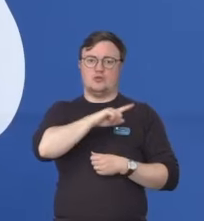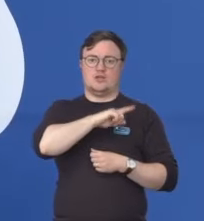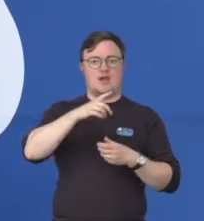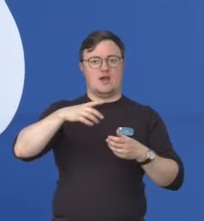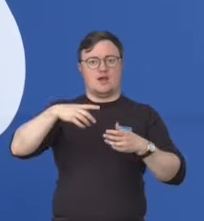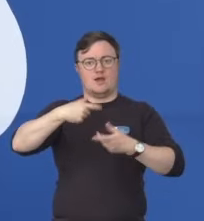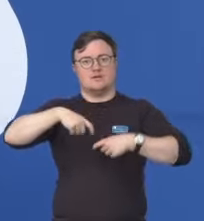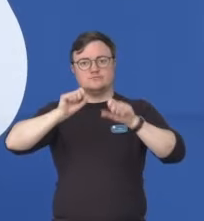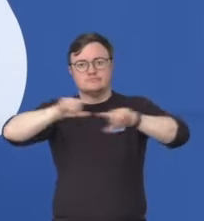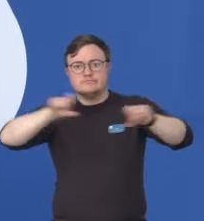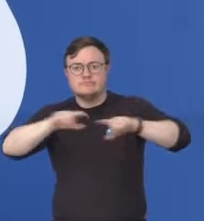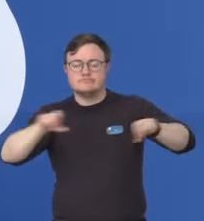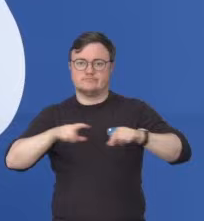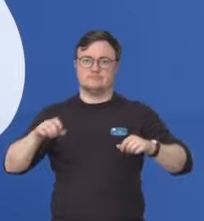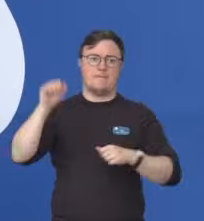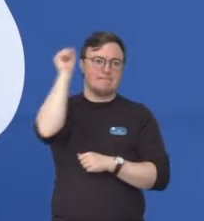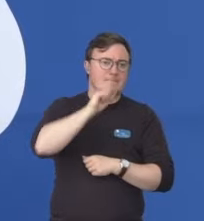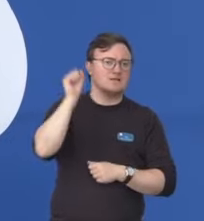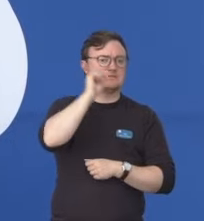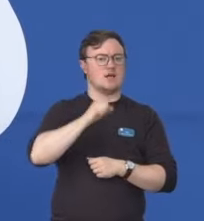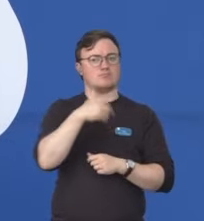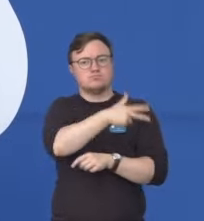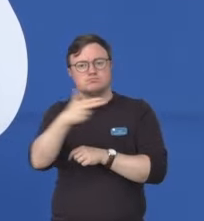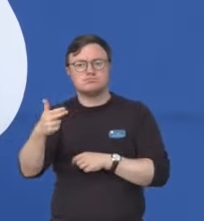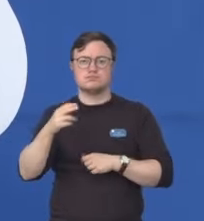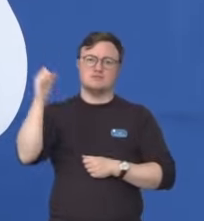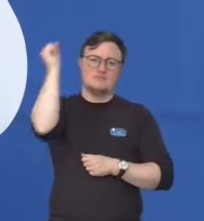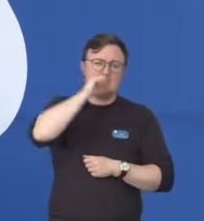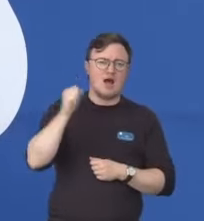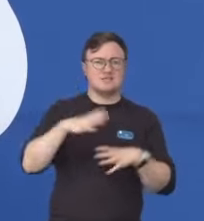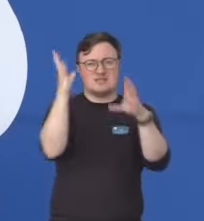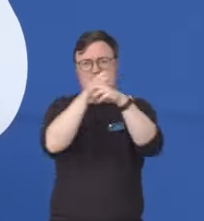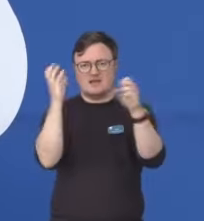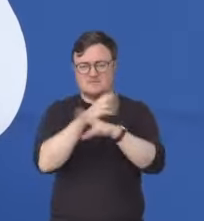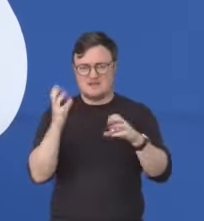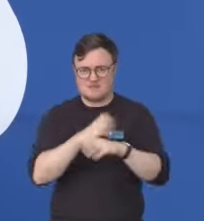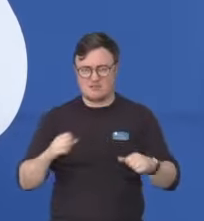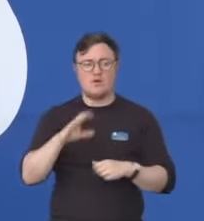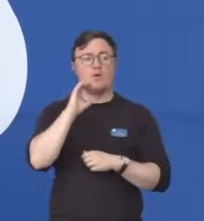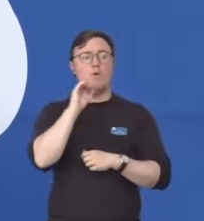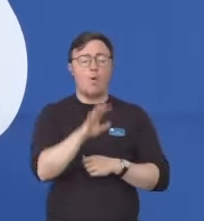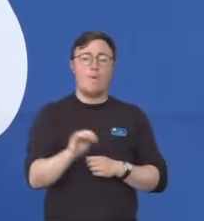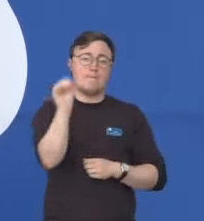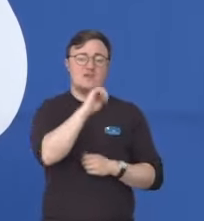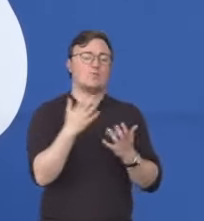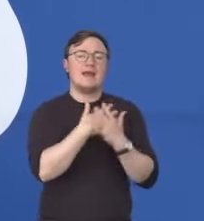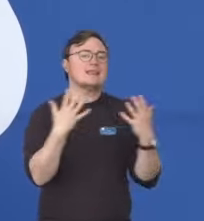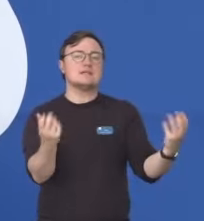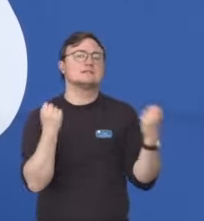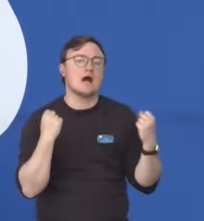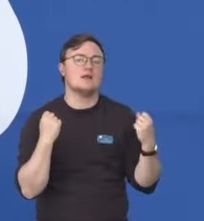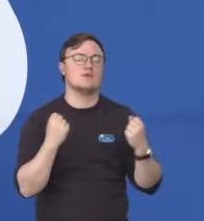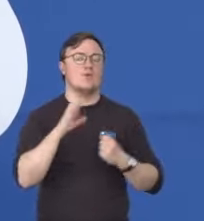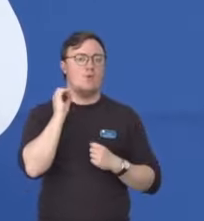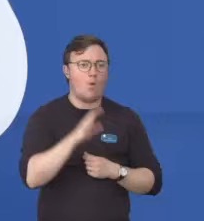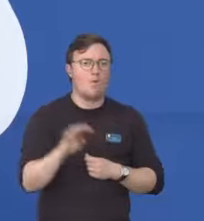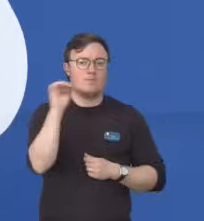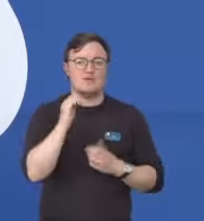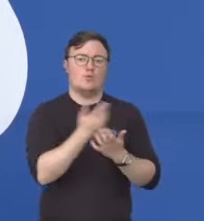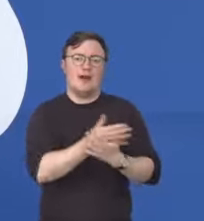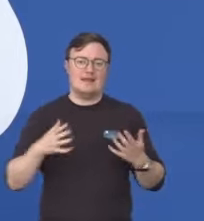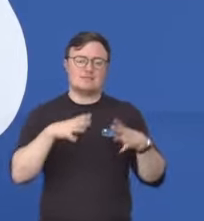flest skjutningar, mest sprängningar. Och det vi ser är ju att om vi inte har ett starkt Europa, om vi inte har ett Europa som tar tag i riktiga frågor, då kan de